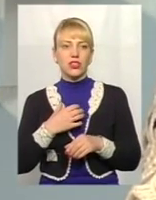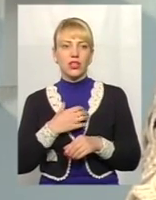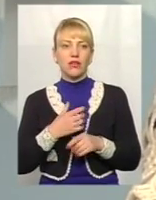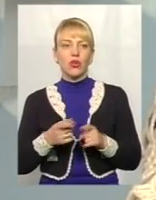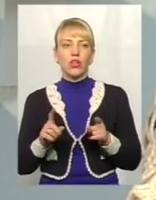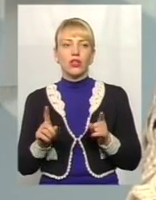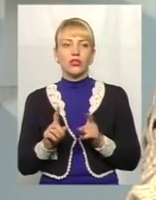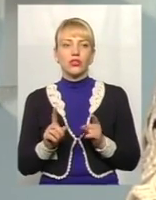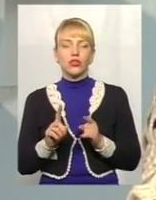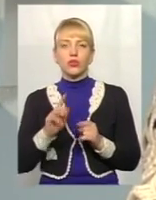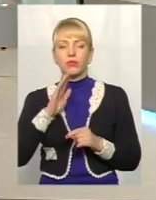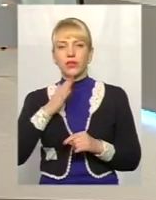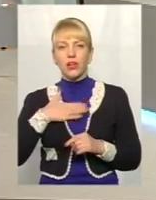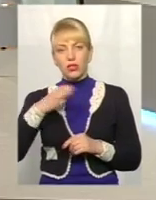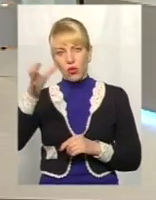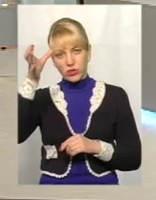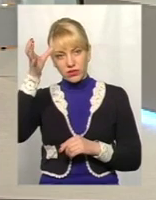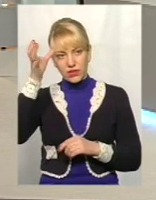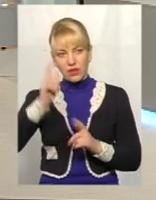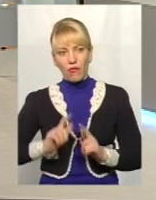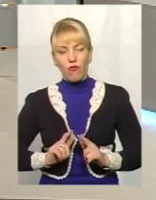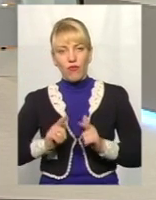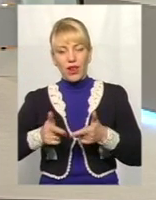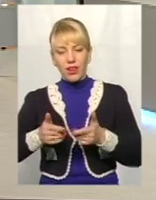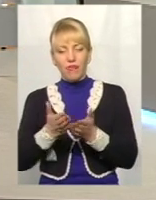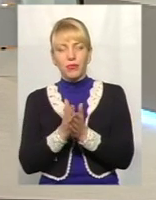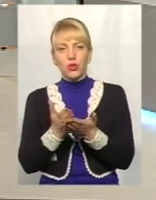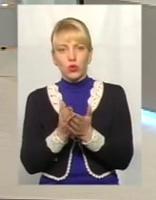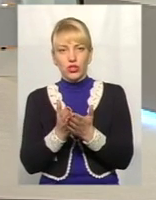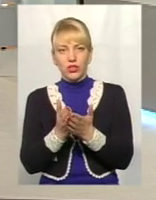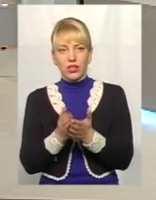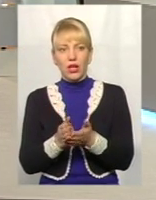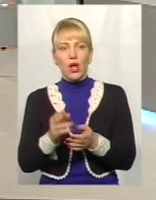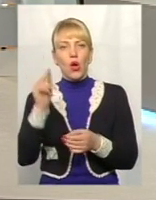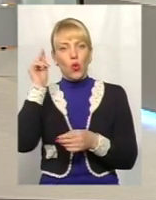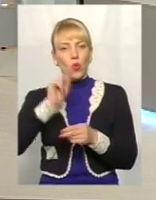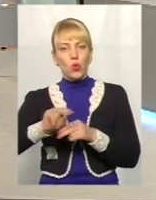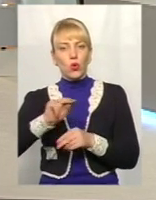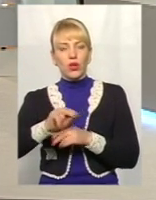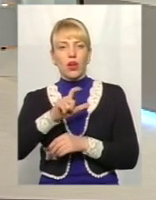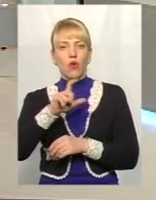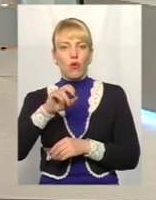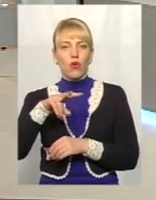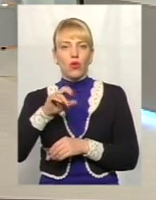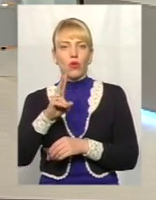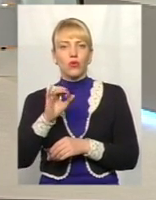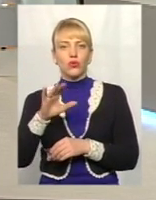що наша освіта ввела в підручники уроки Холокосту. Тому що,